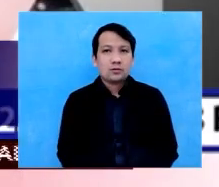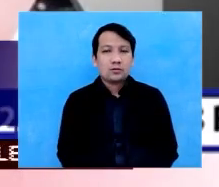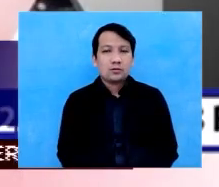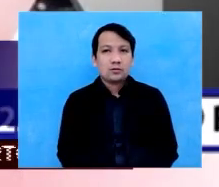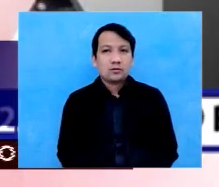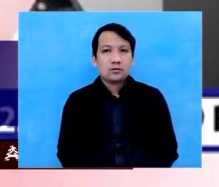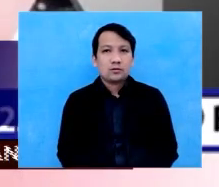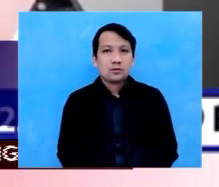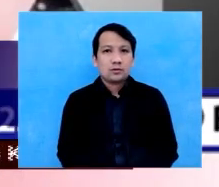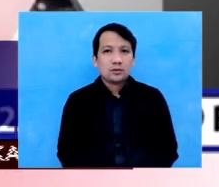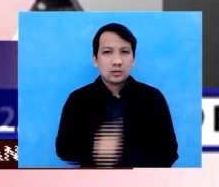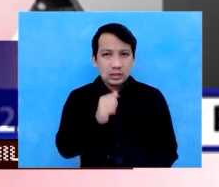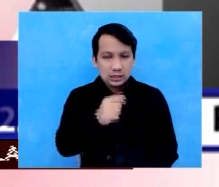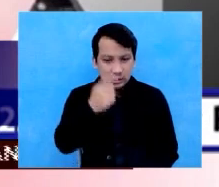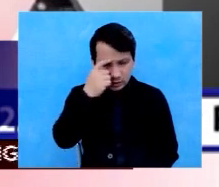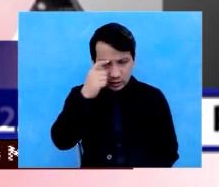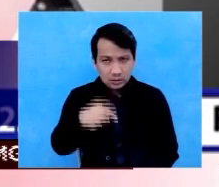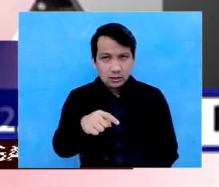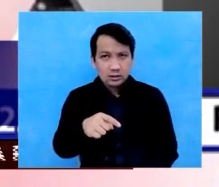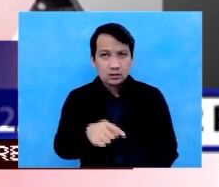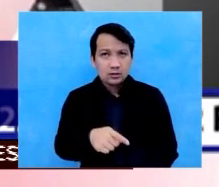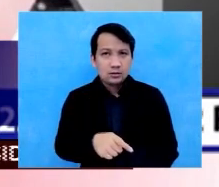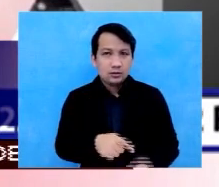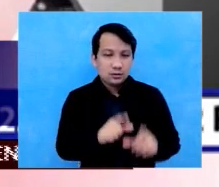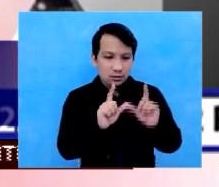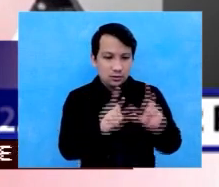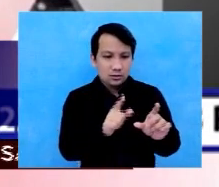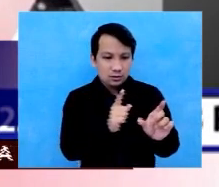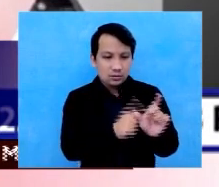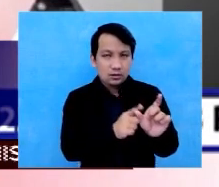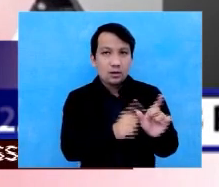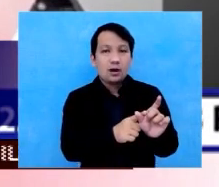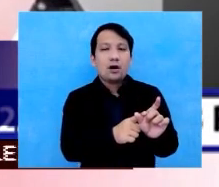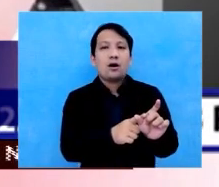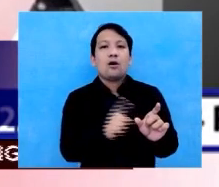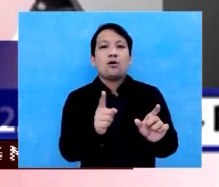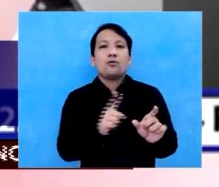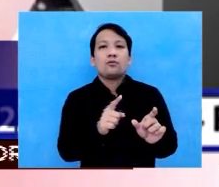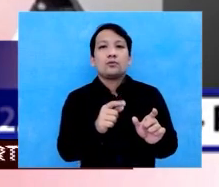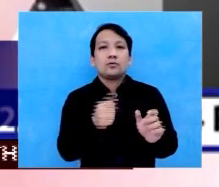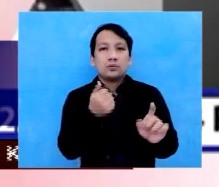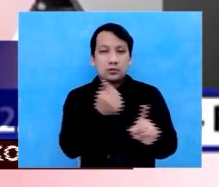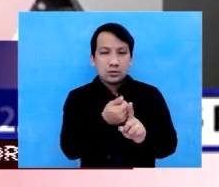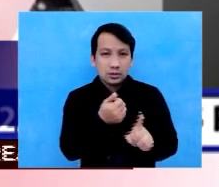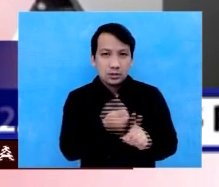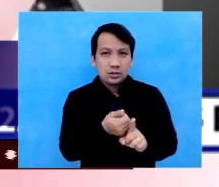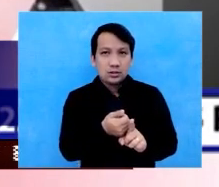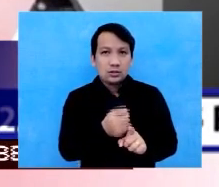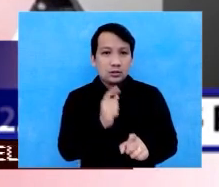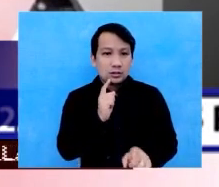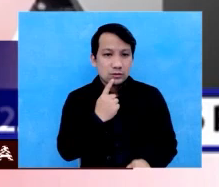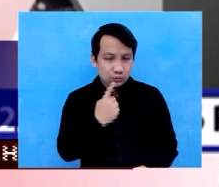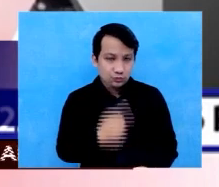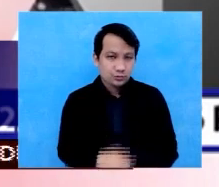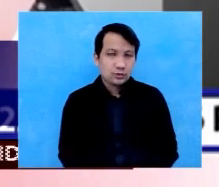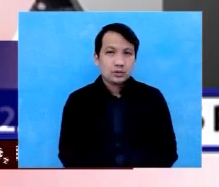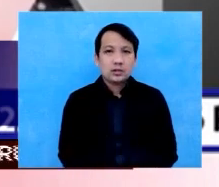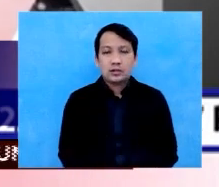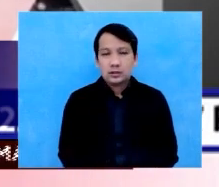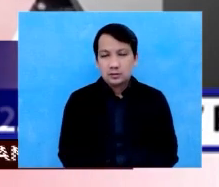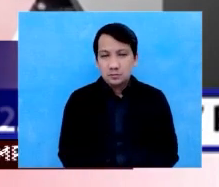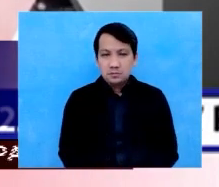mga nagre-red tag na ang akusasyon mo ay seryoso